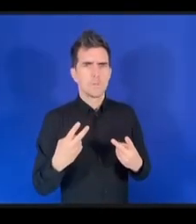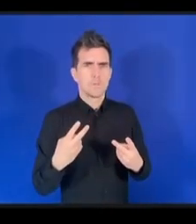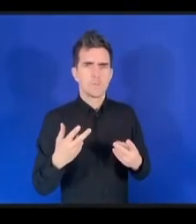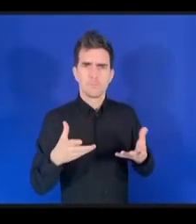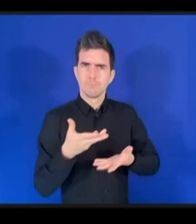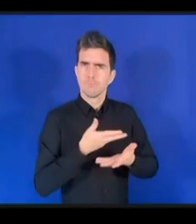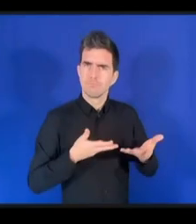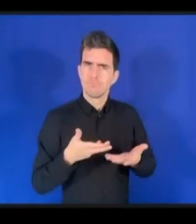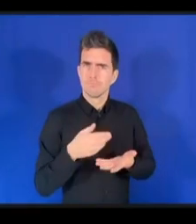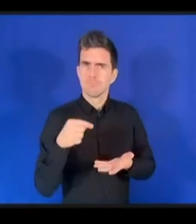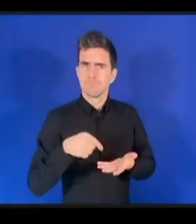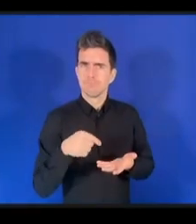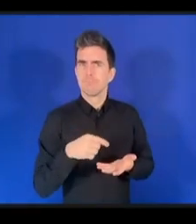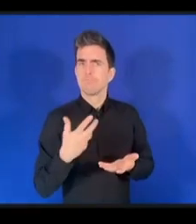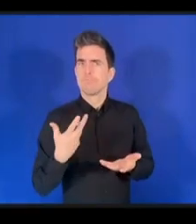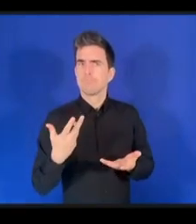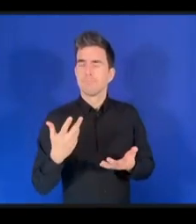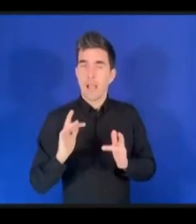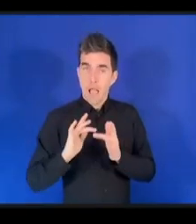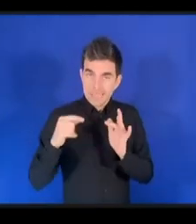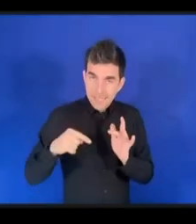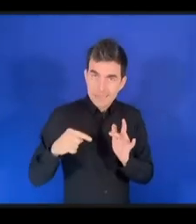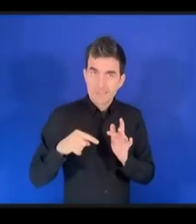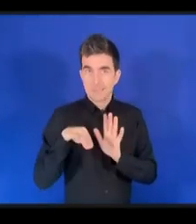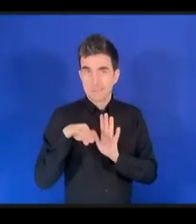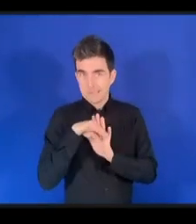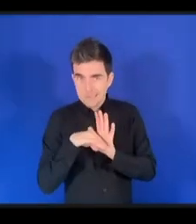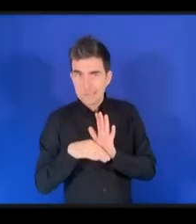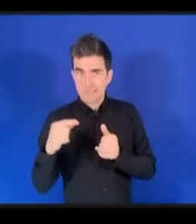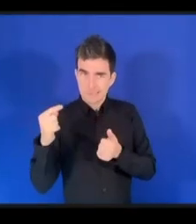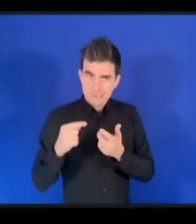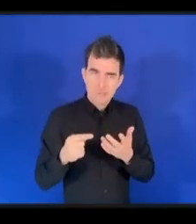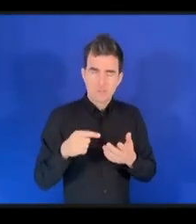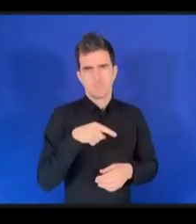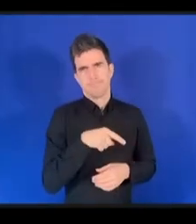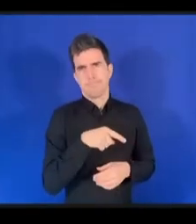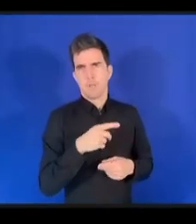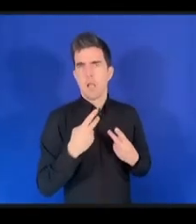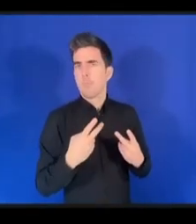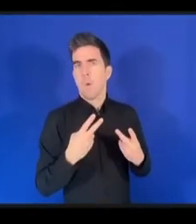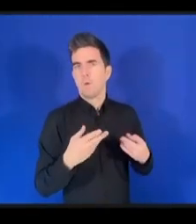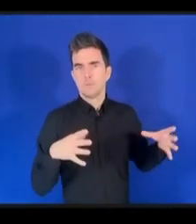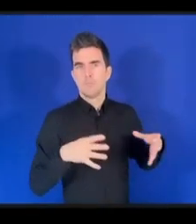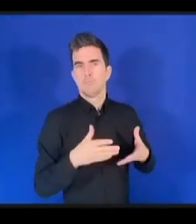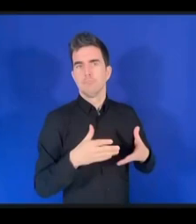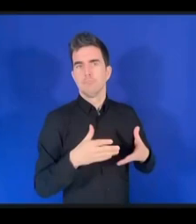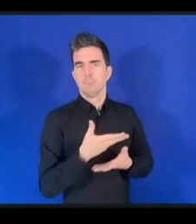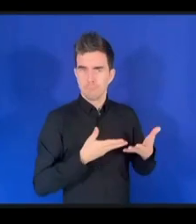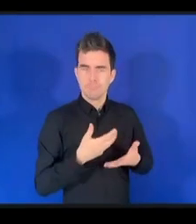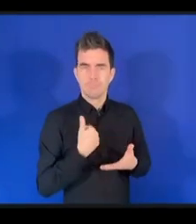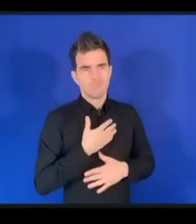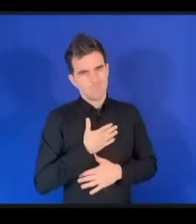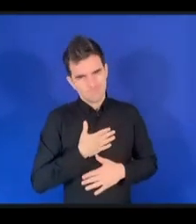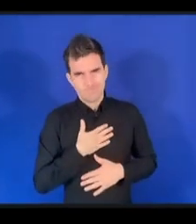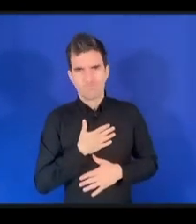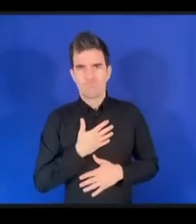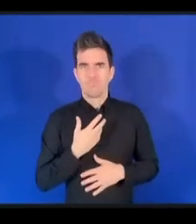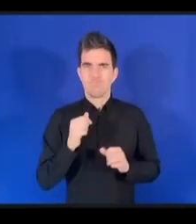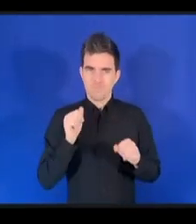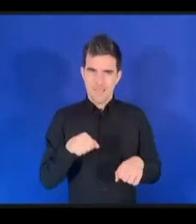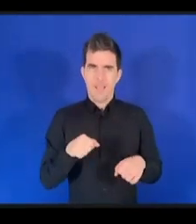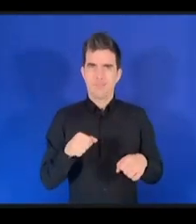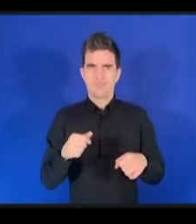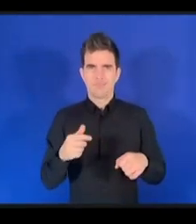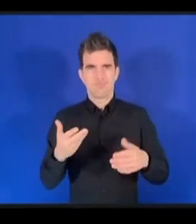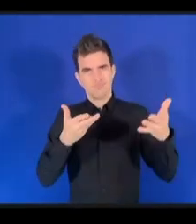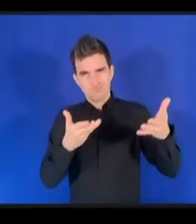成 AI など先端技術、またサイバーセキュリティなどさまざまな改善について活発に議論いただきました